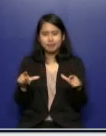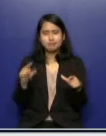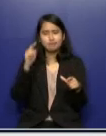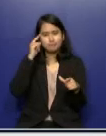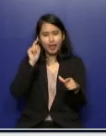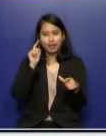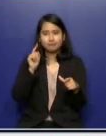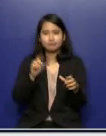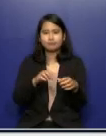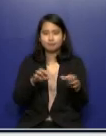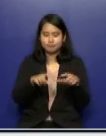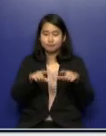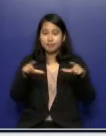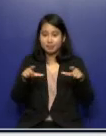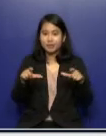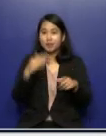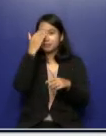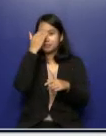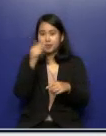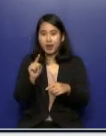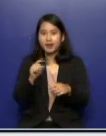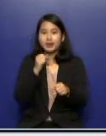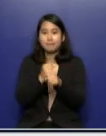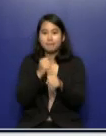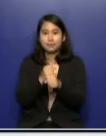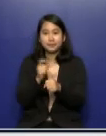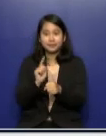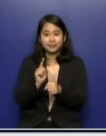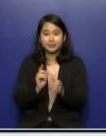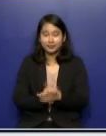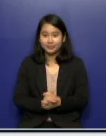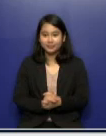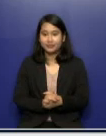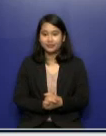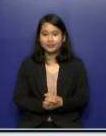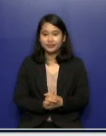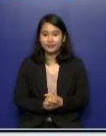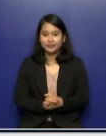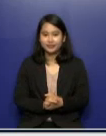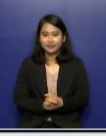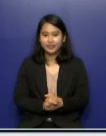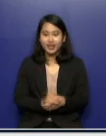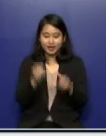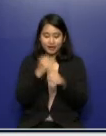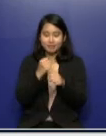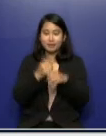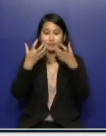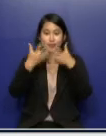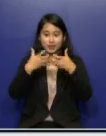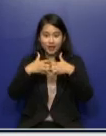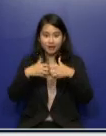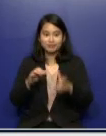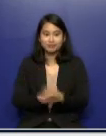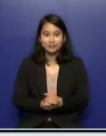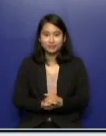องมาจากอีสเทิร์นซีบอร์ดเนี่ยเพื่อจะทำเกี่ยวกับเรื่องของอุตสาหกรรมไม่ใช่อุต